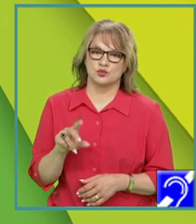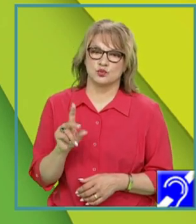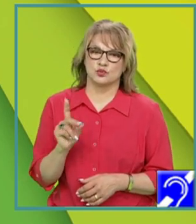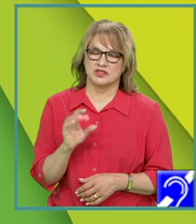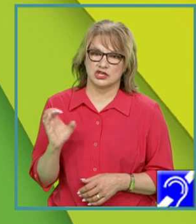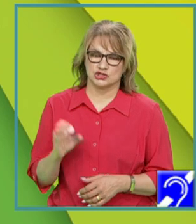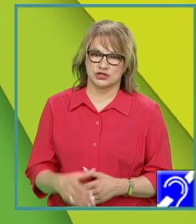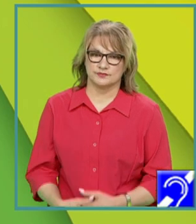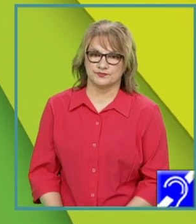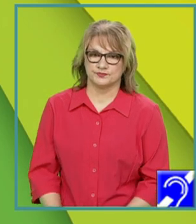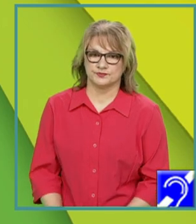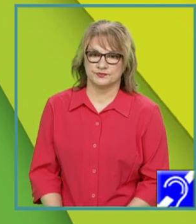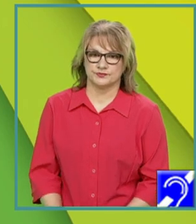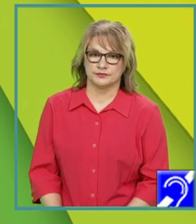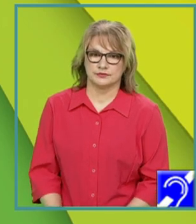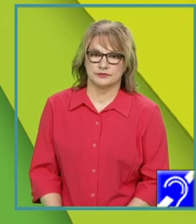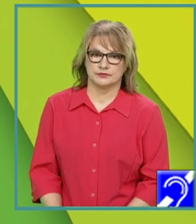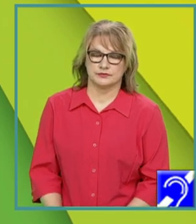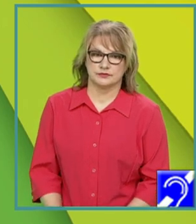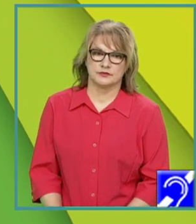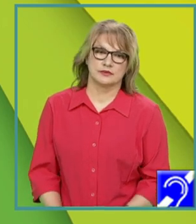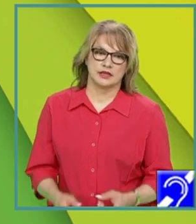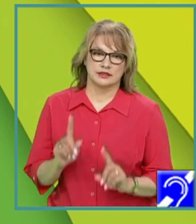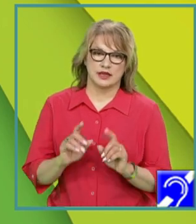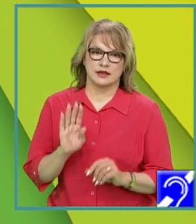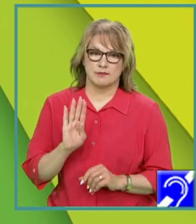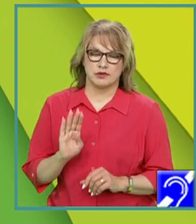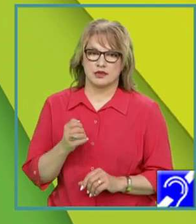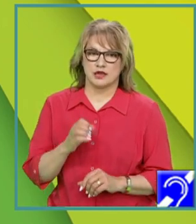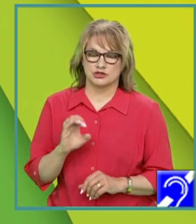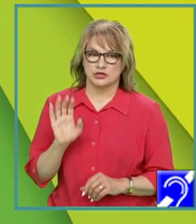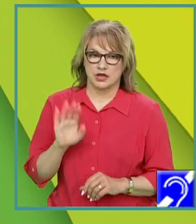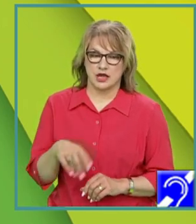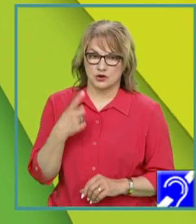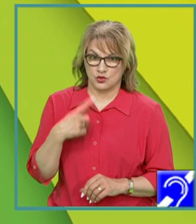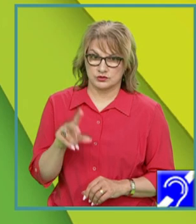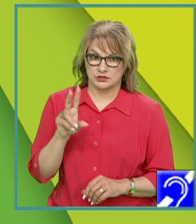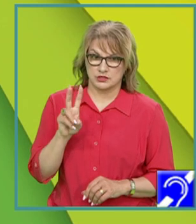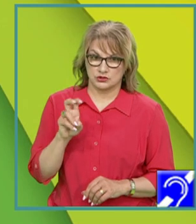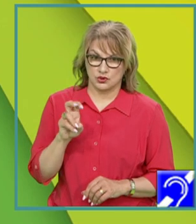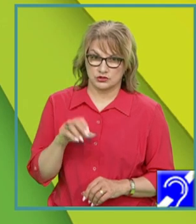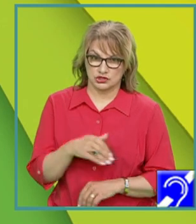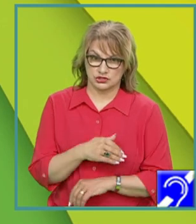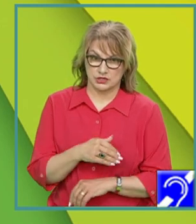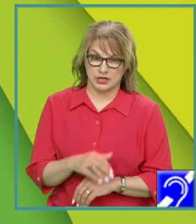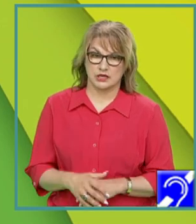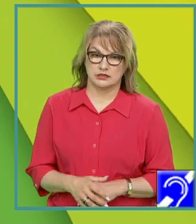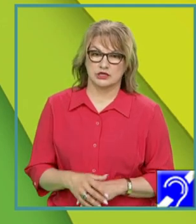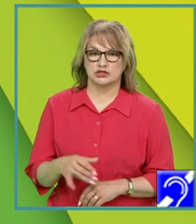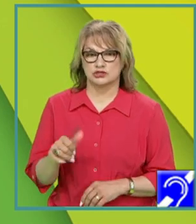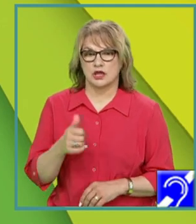segmentul De ce dacă Ba ce are 120 de grade și